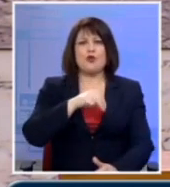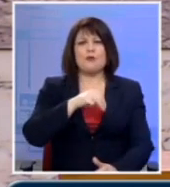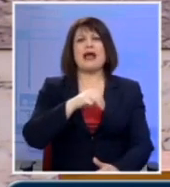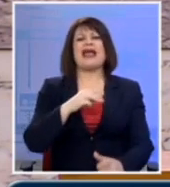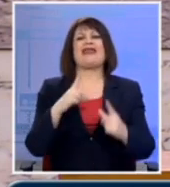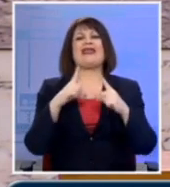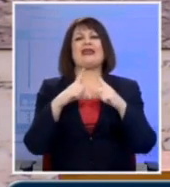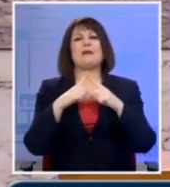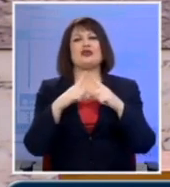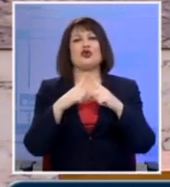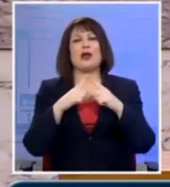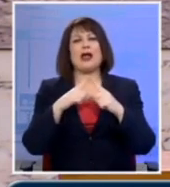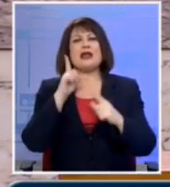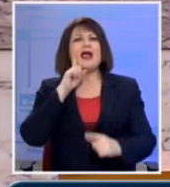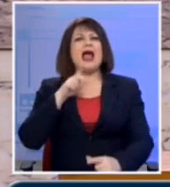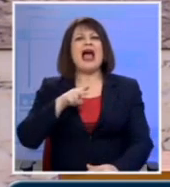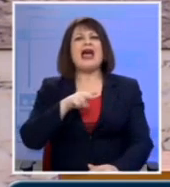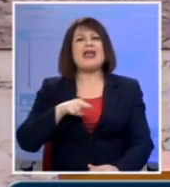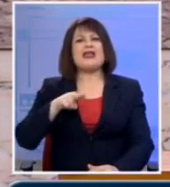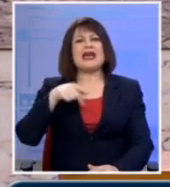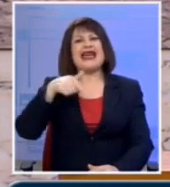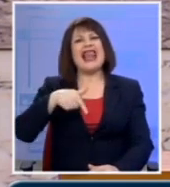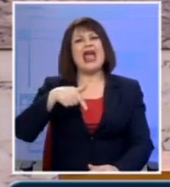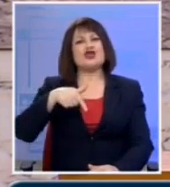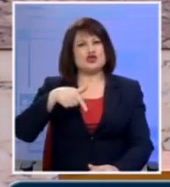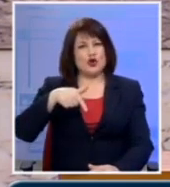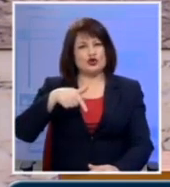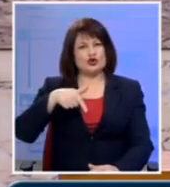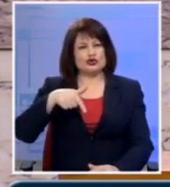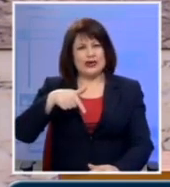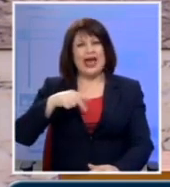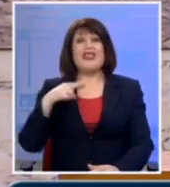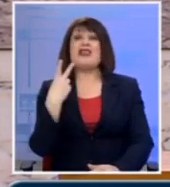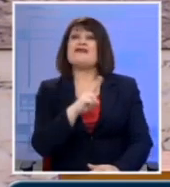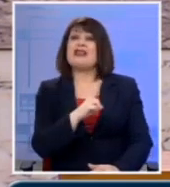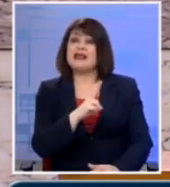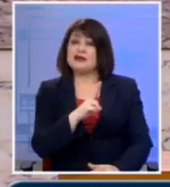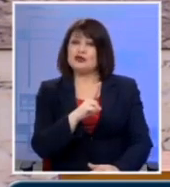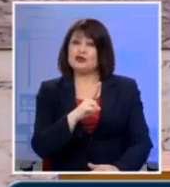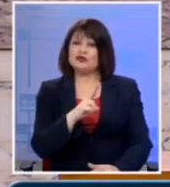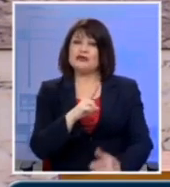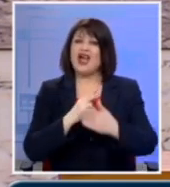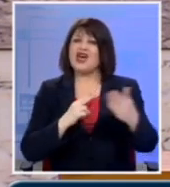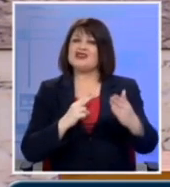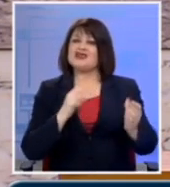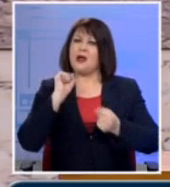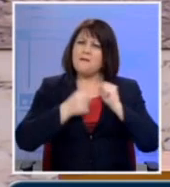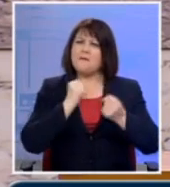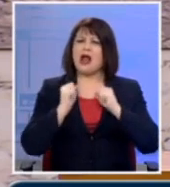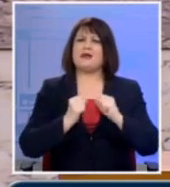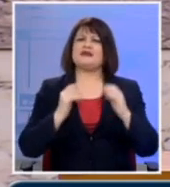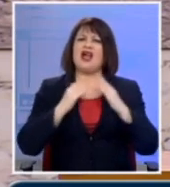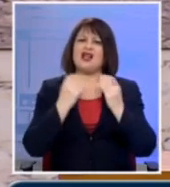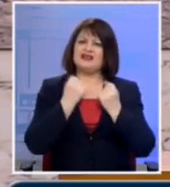Δημητροκάλλη, αδελφής του Μανώλη του Γλέζου, αγωνίστριας της αριστεράς και της αντίστασης,